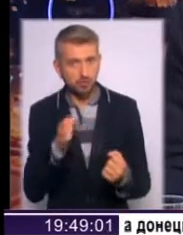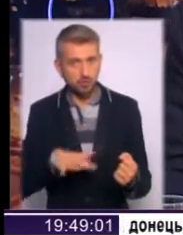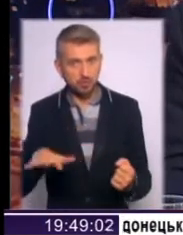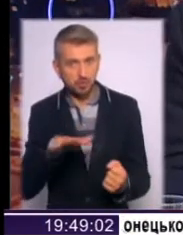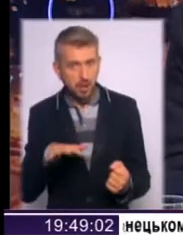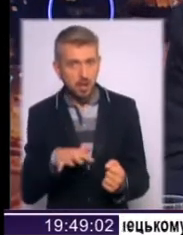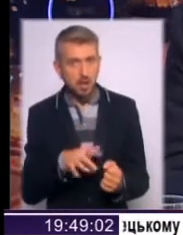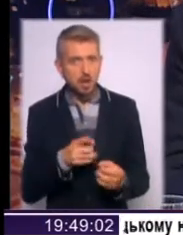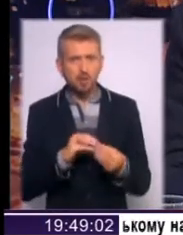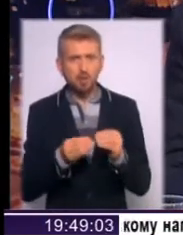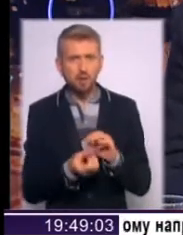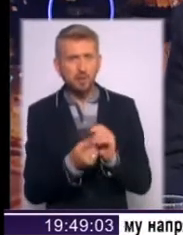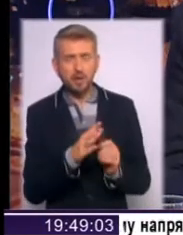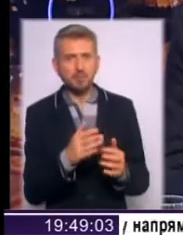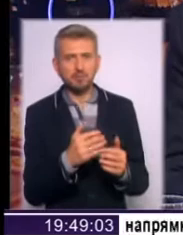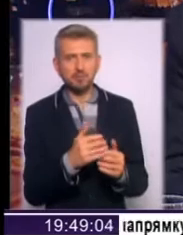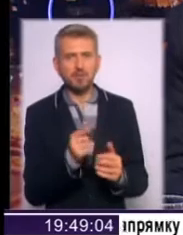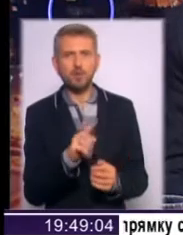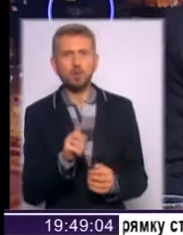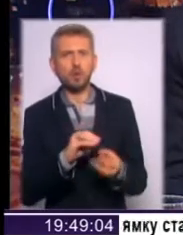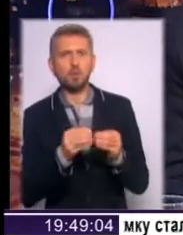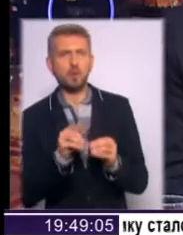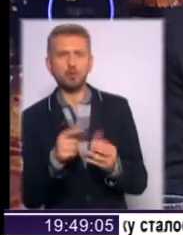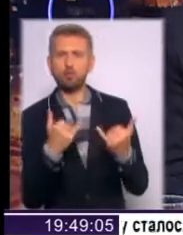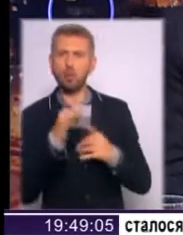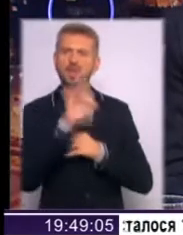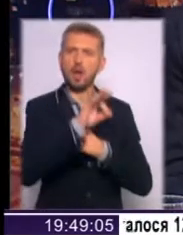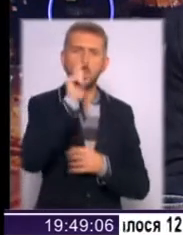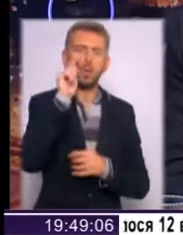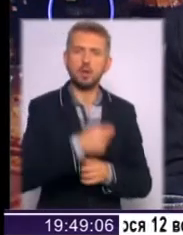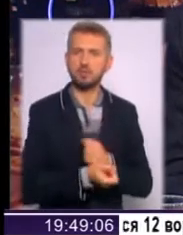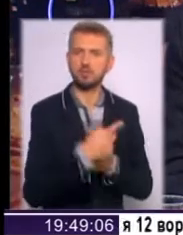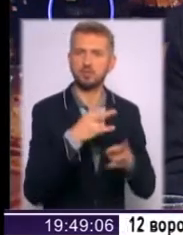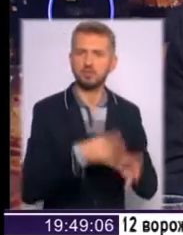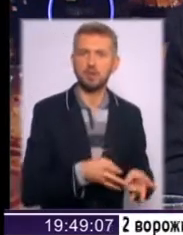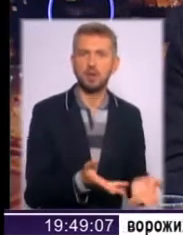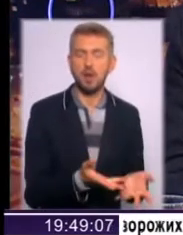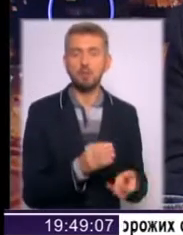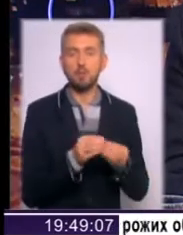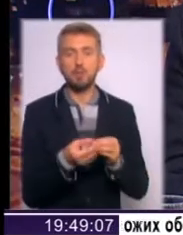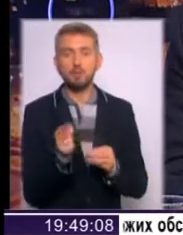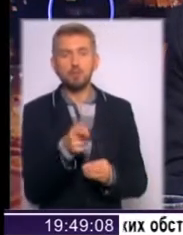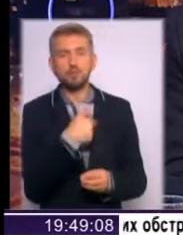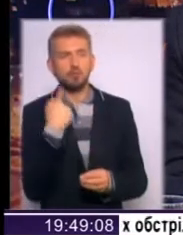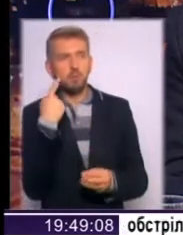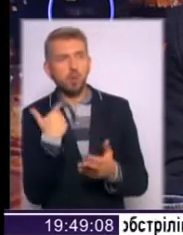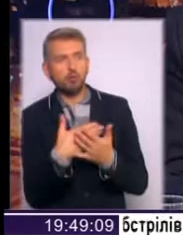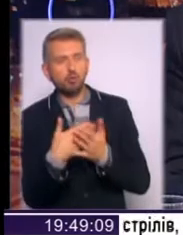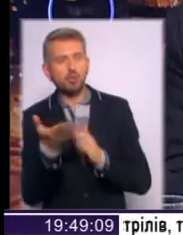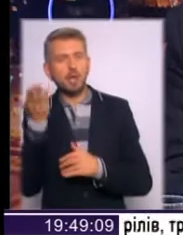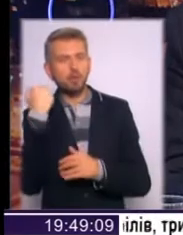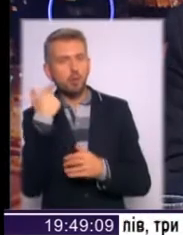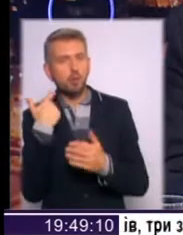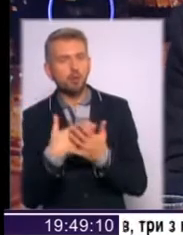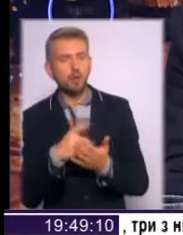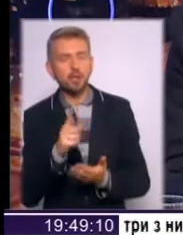що це виникло сьогодні на Західній Україні, і хтось там був. Проблема в тому, що ми прогнозуємо і давно прогнозували,